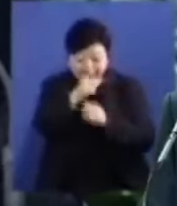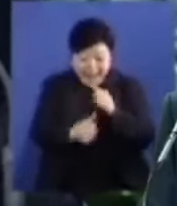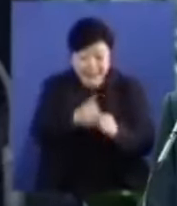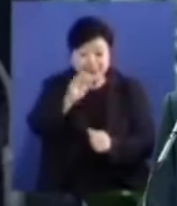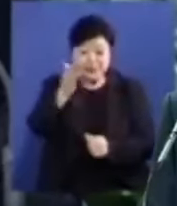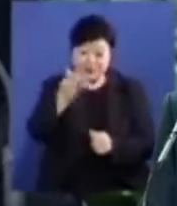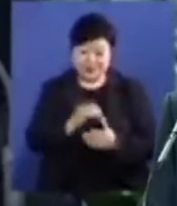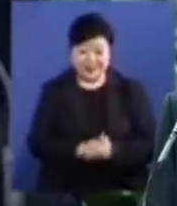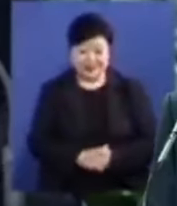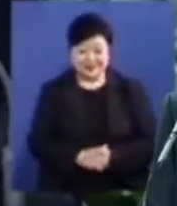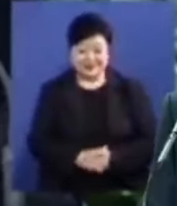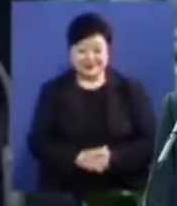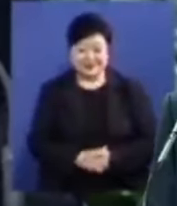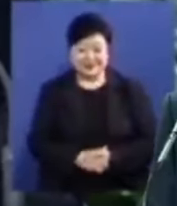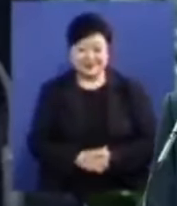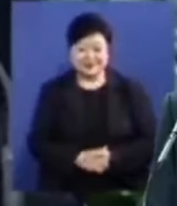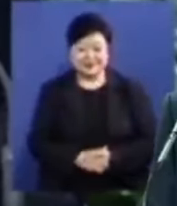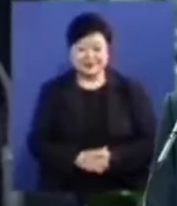때문에.